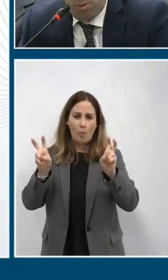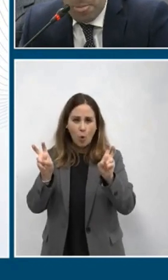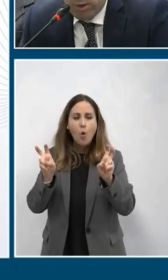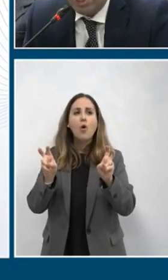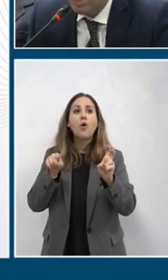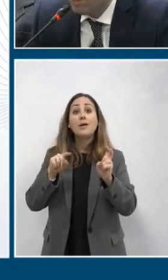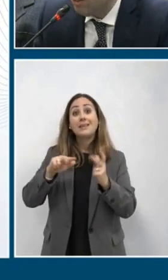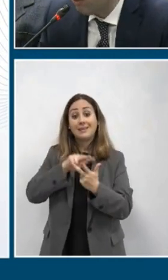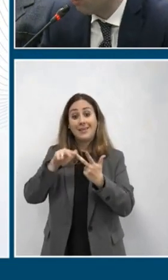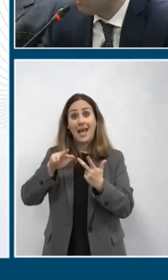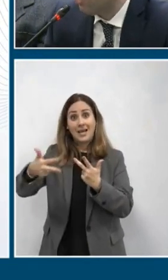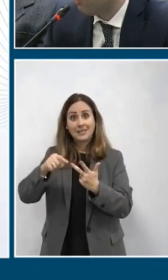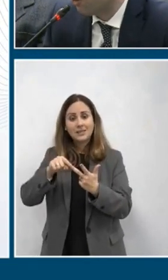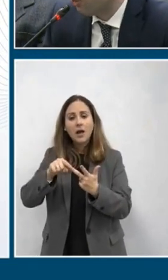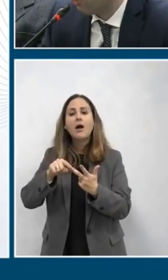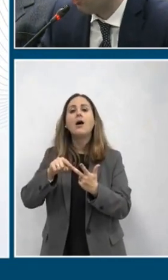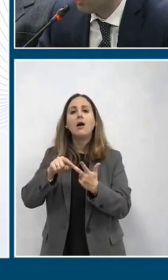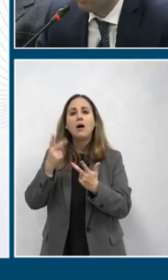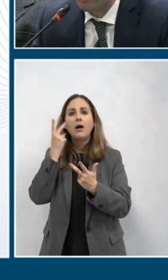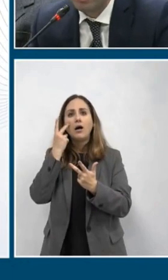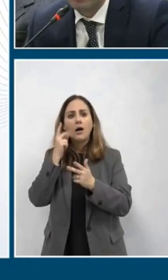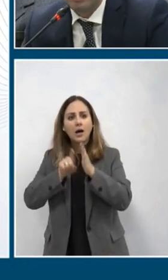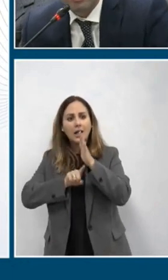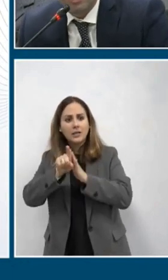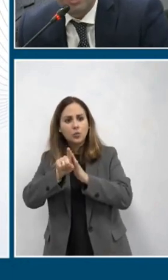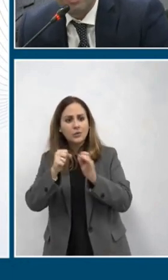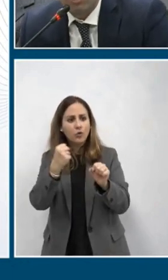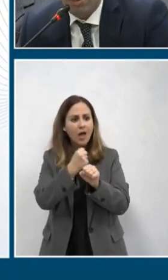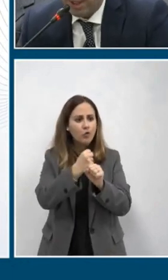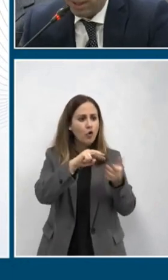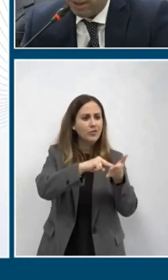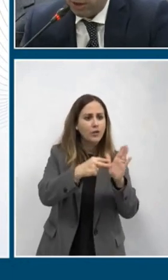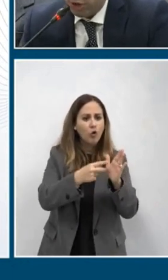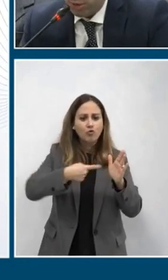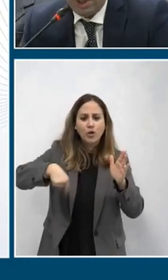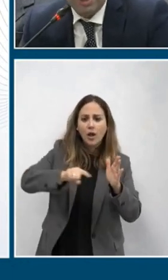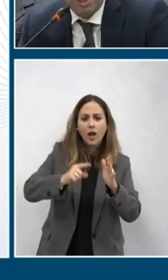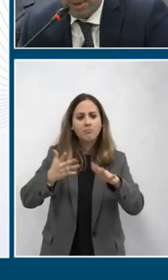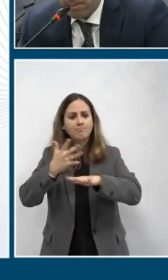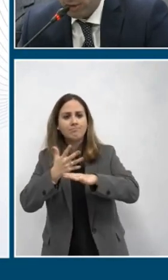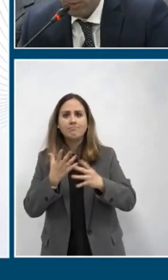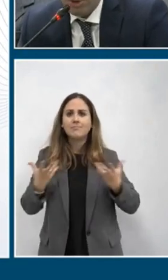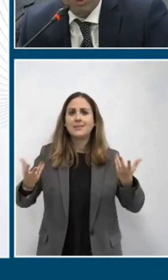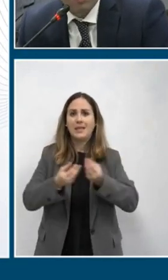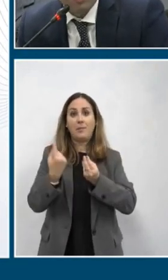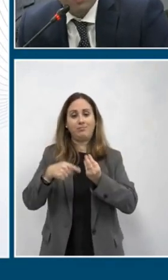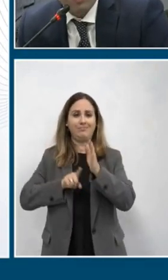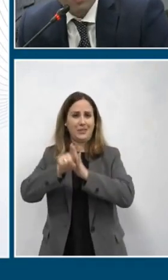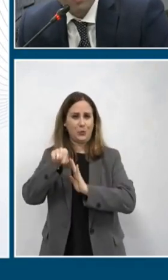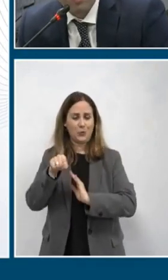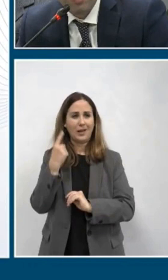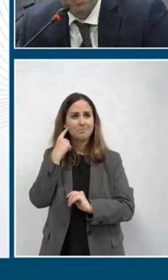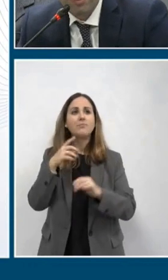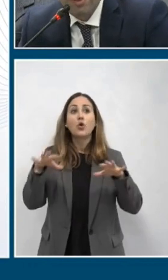sentiremo Qual è il frutto del Lavoro congiunto che ci ha portato a essere qui presenti Oggi tutti insieme comincio